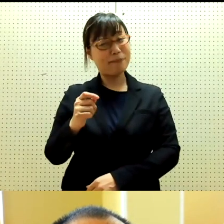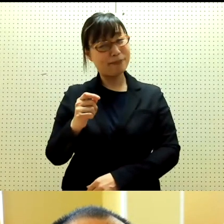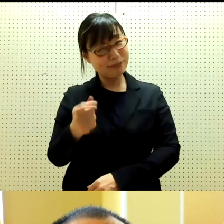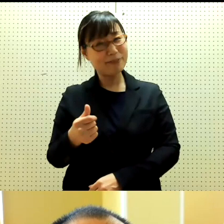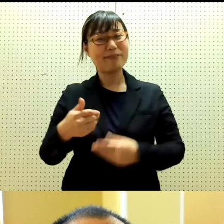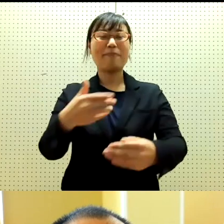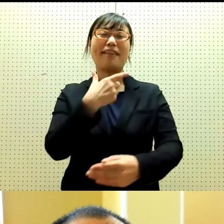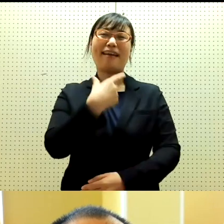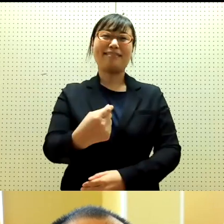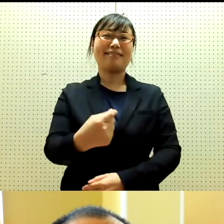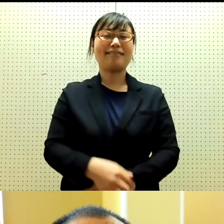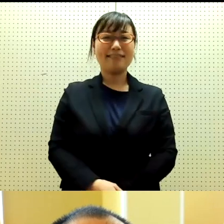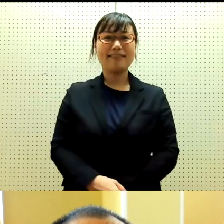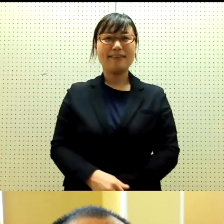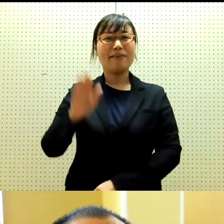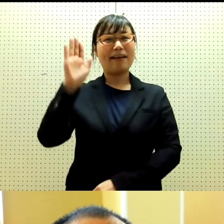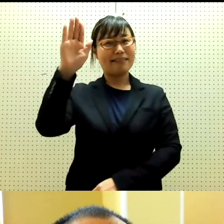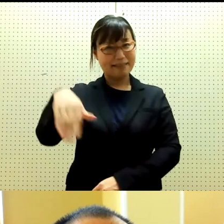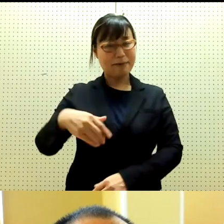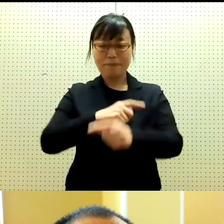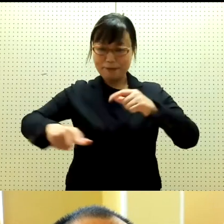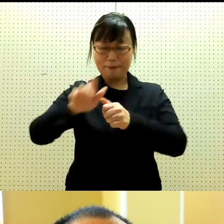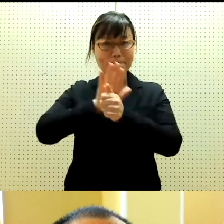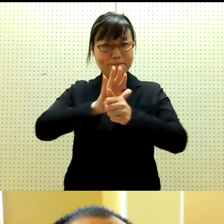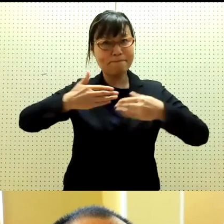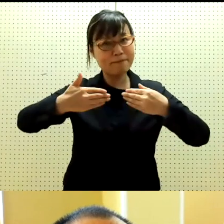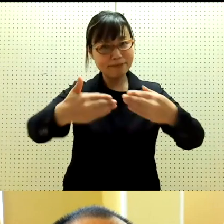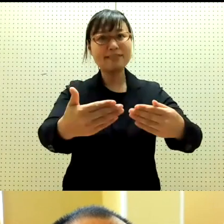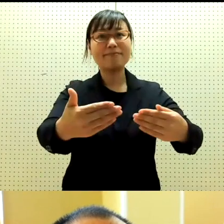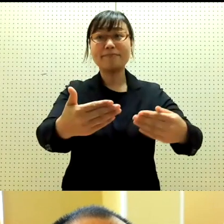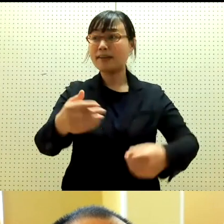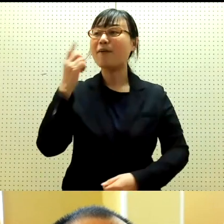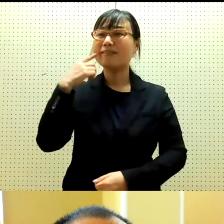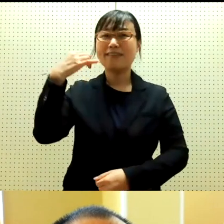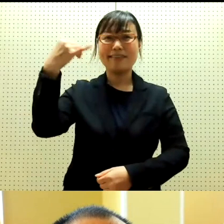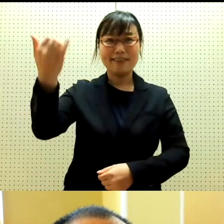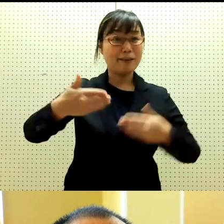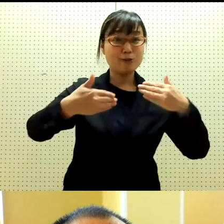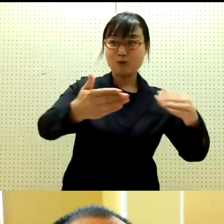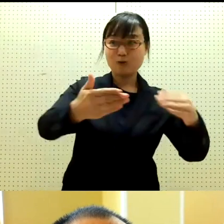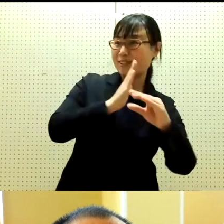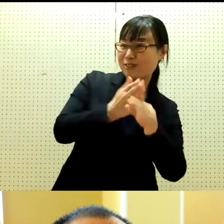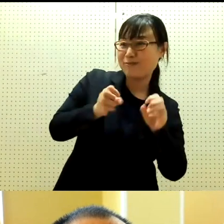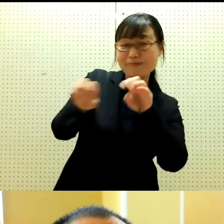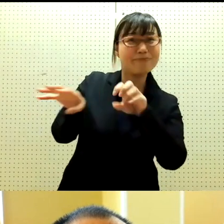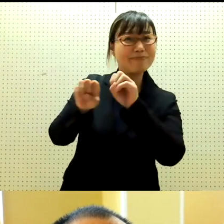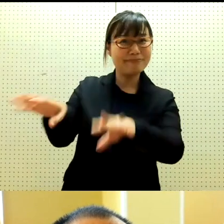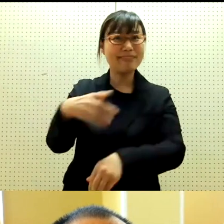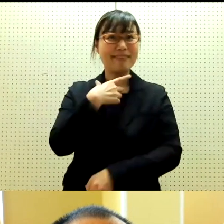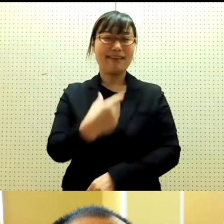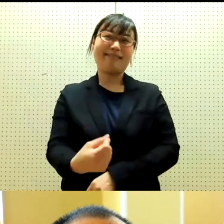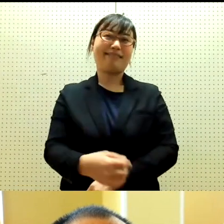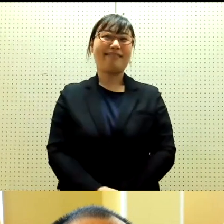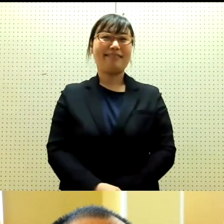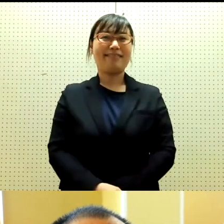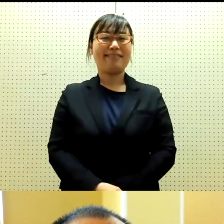これから先頑張って推進していきながら、保護者の方にもそれを発信していくのが私たちの役割だなと思っているところです。すみません、お答えになった